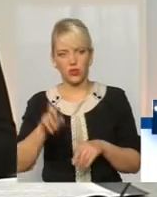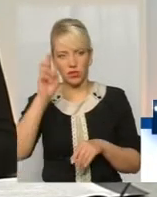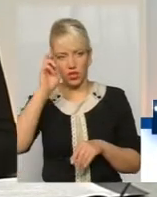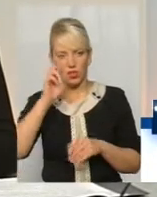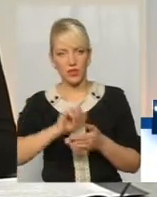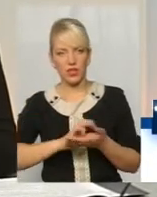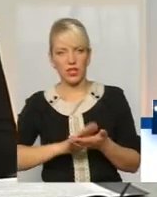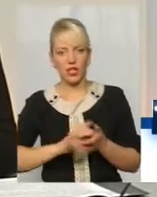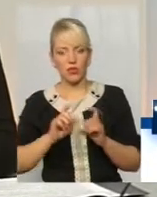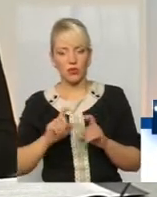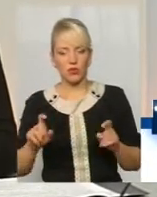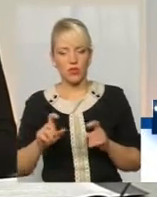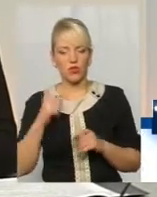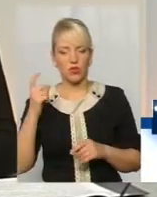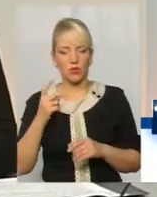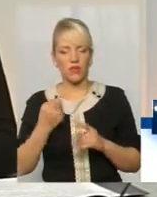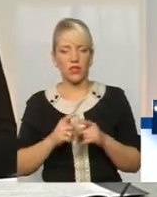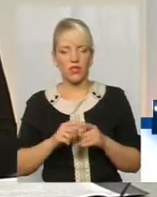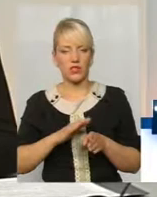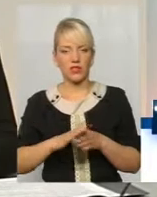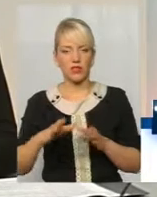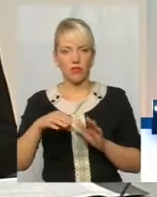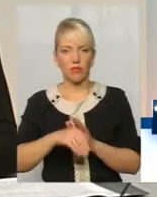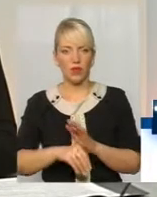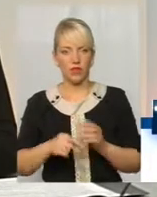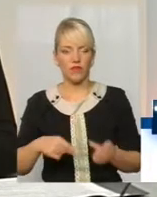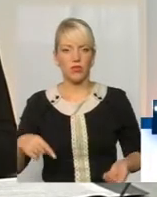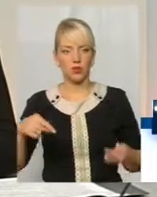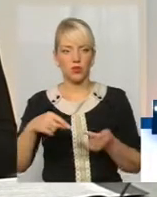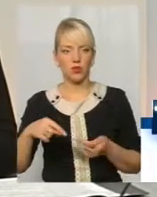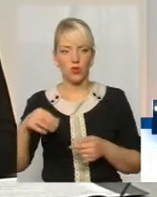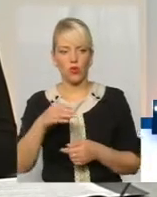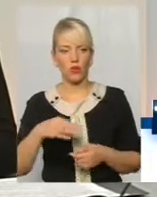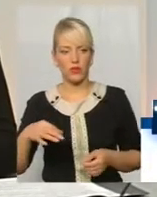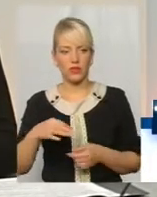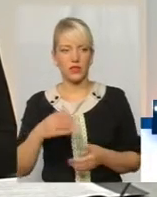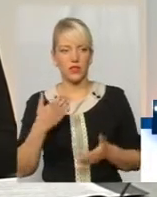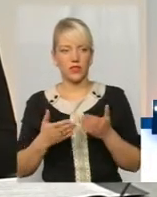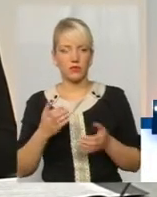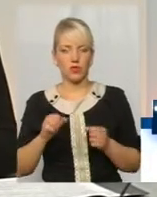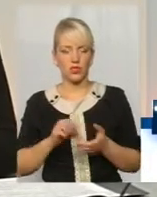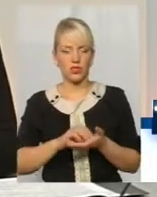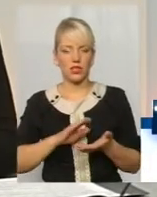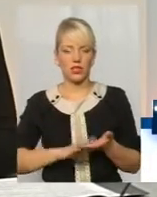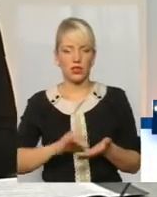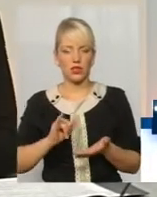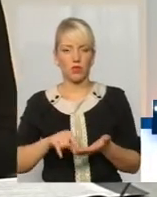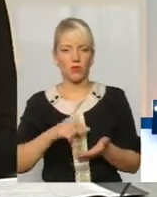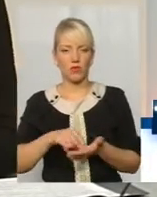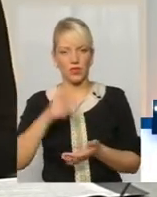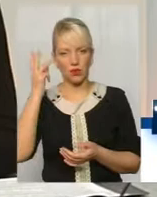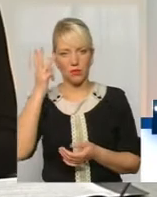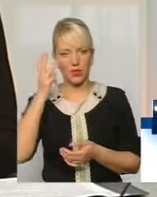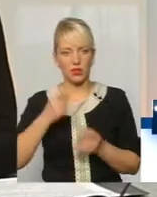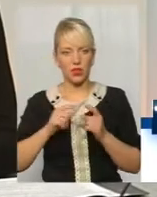суб'єктів господарювання, вона здійснюється в межах відповідної області. Тобто можна зареєструвати там, в місті Хмельницькому